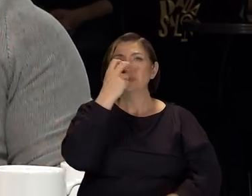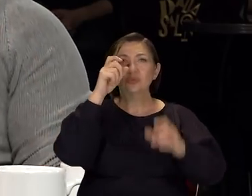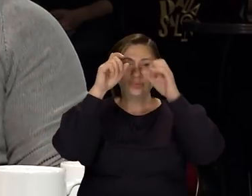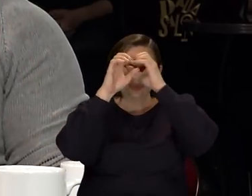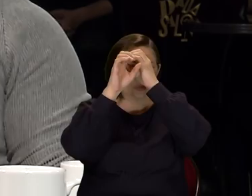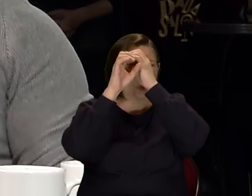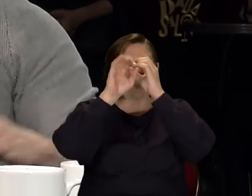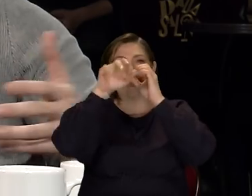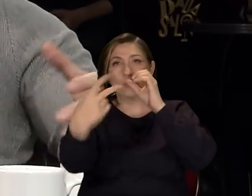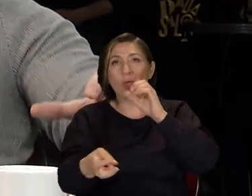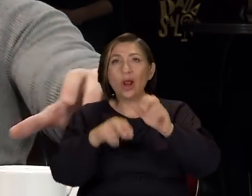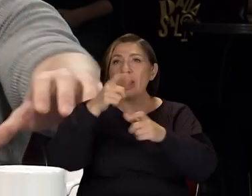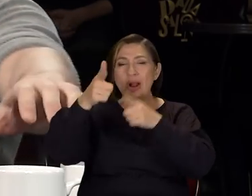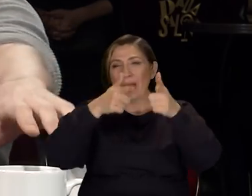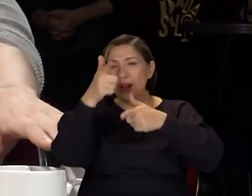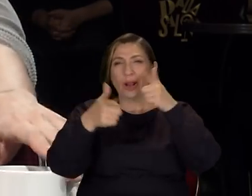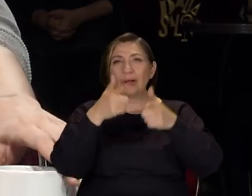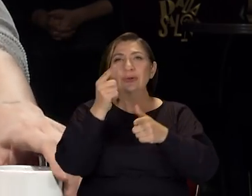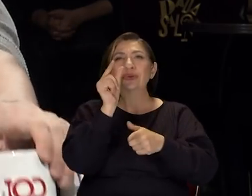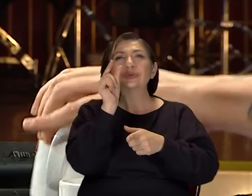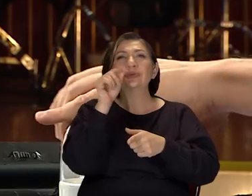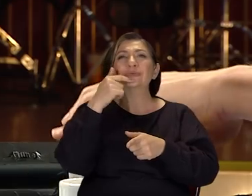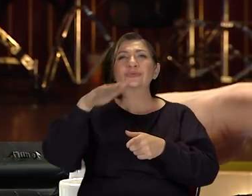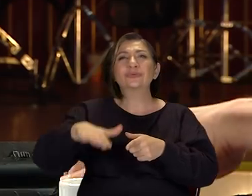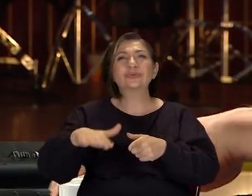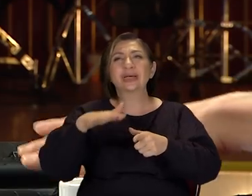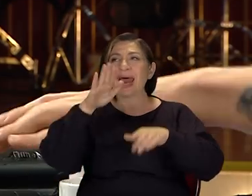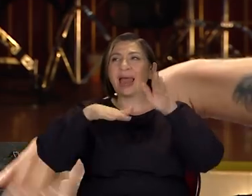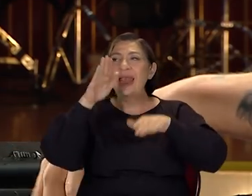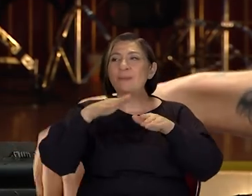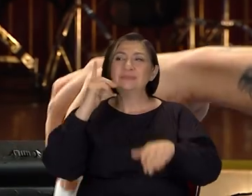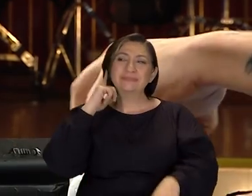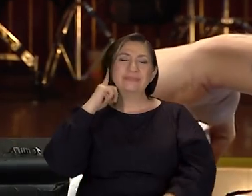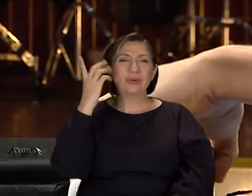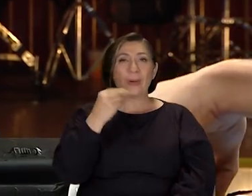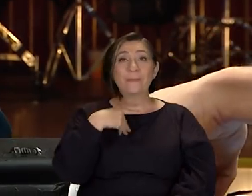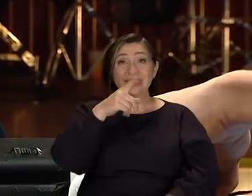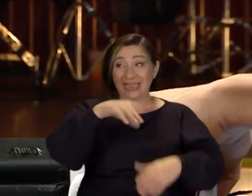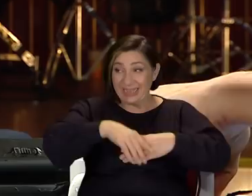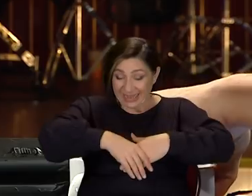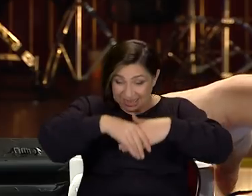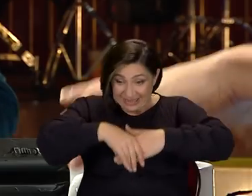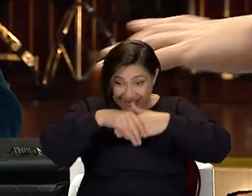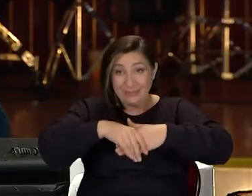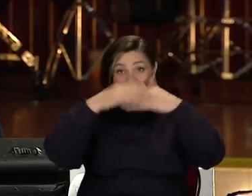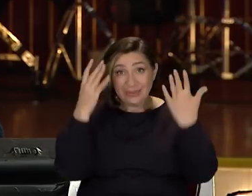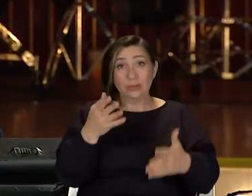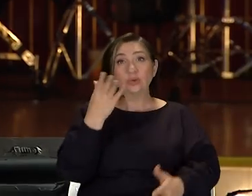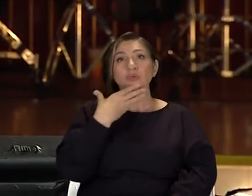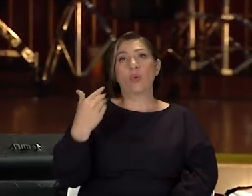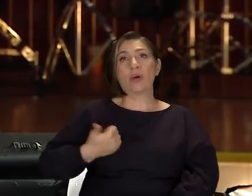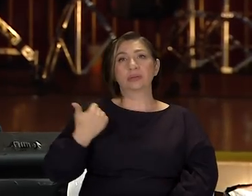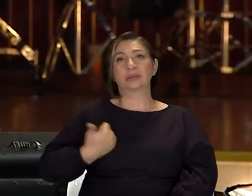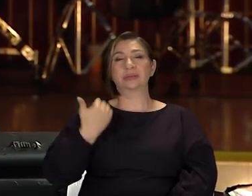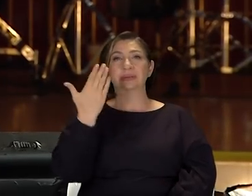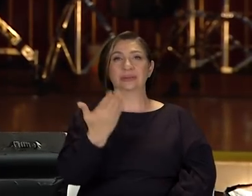düşüyordum. Koşturuyordum falan. Çekiyorlardı beni. Küçük reklam yıldızı olmuştum küçükken. Ama ben seni tanıdığım zaman da çok yakışıklı